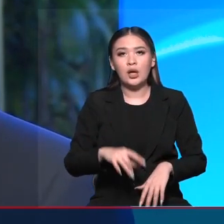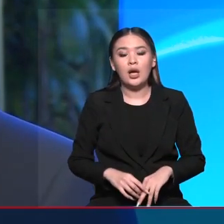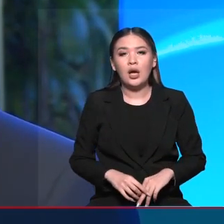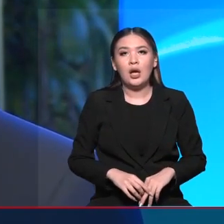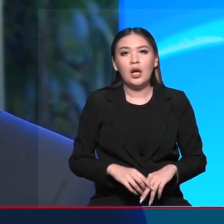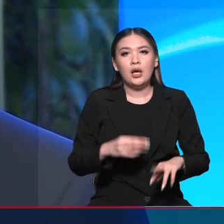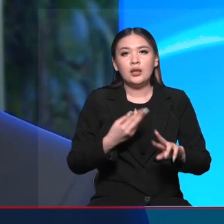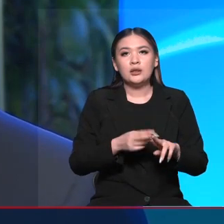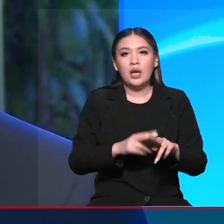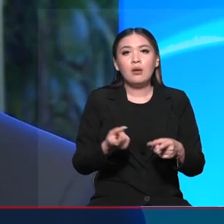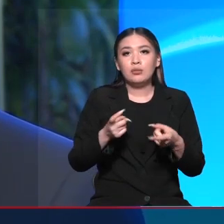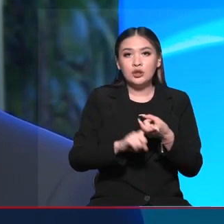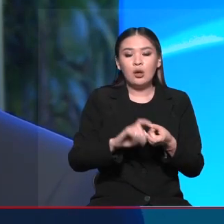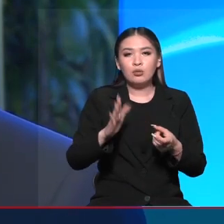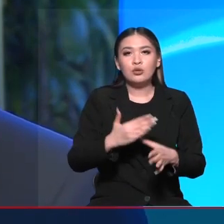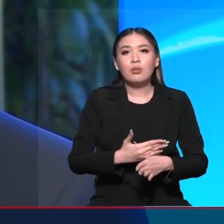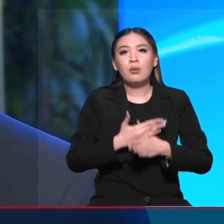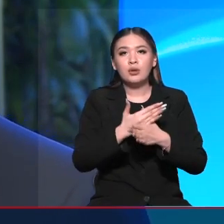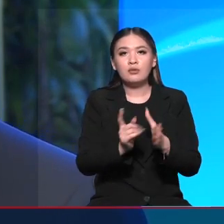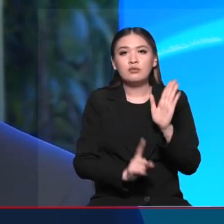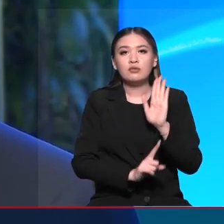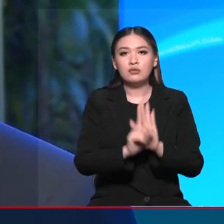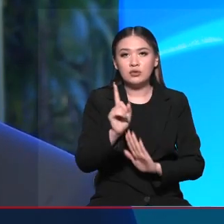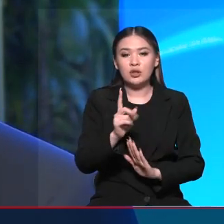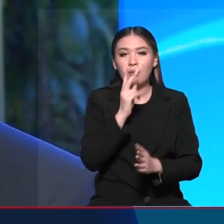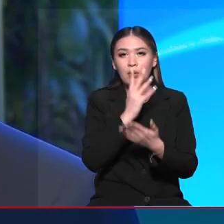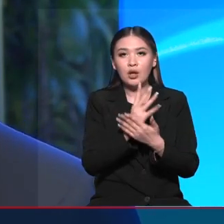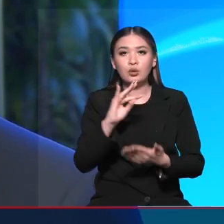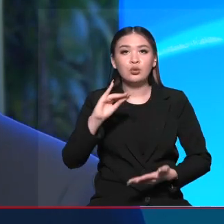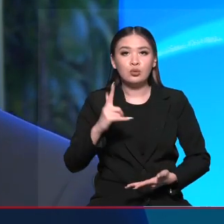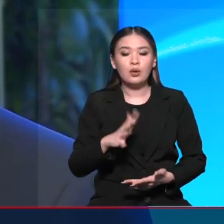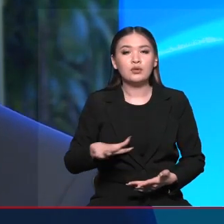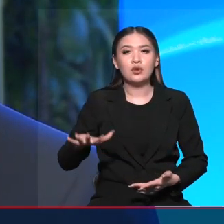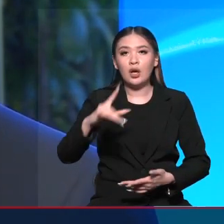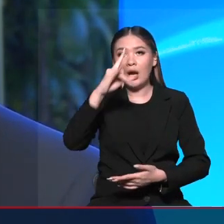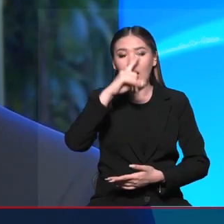посредством которого мы будем помогать нашим стартапам выходить на рынки Юго-Восточной Азии,